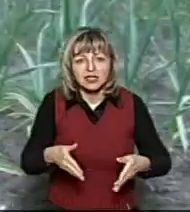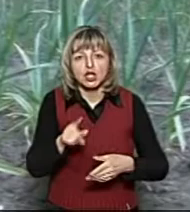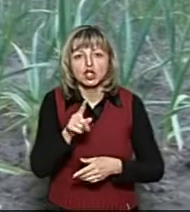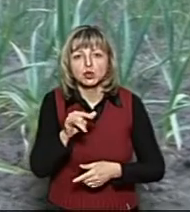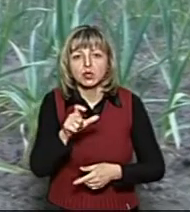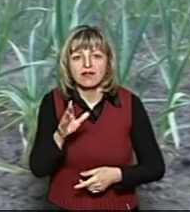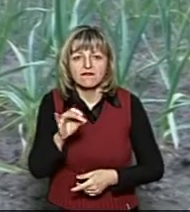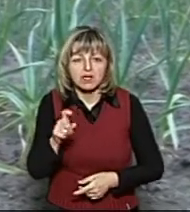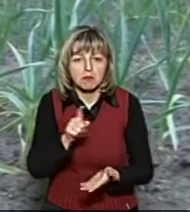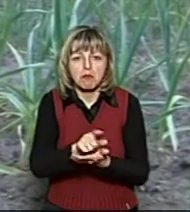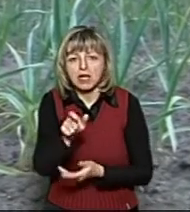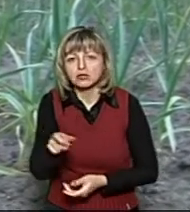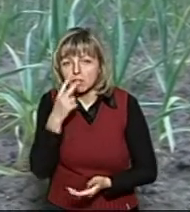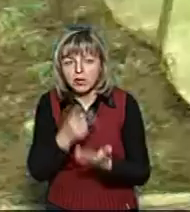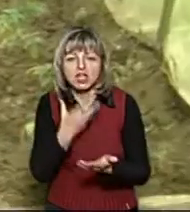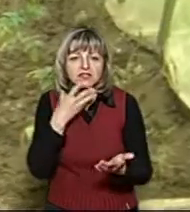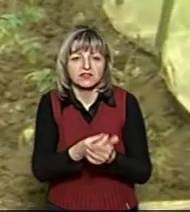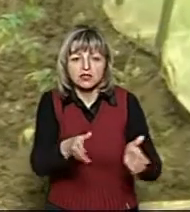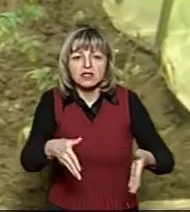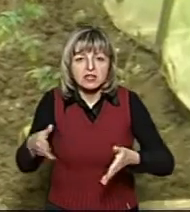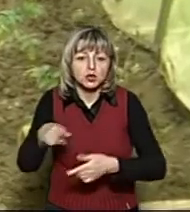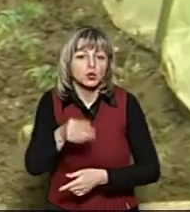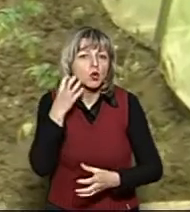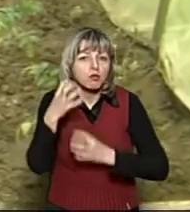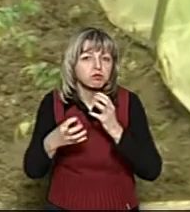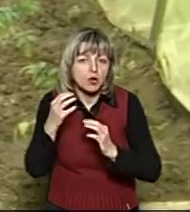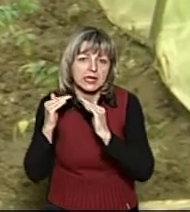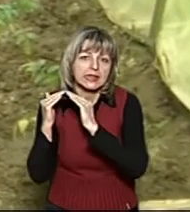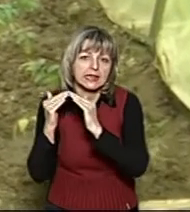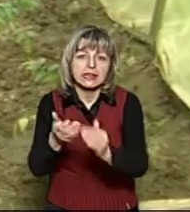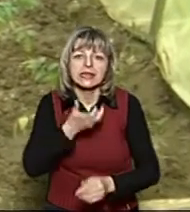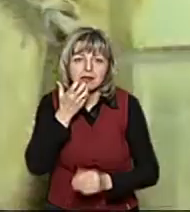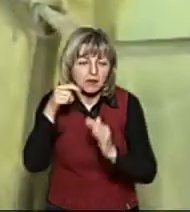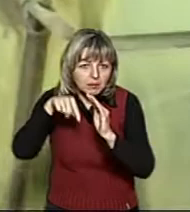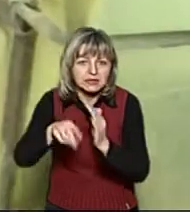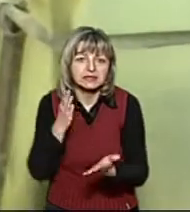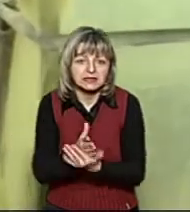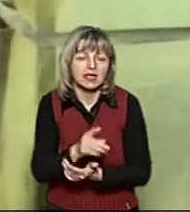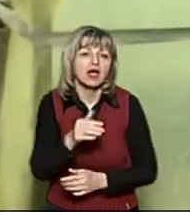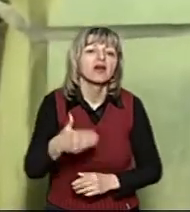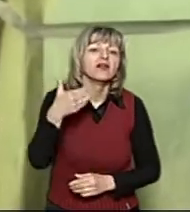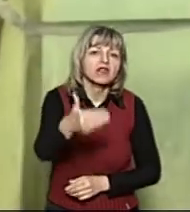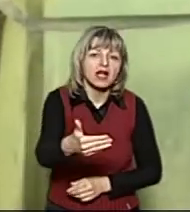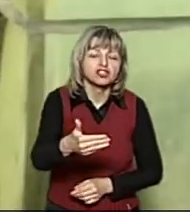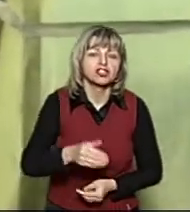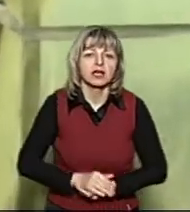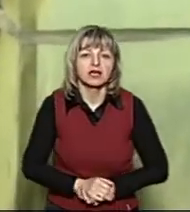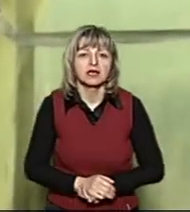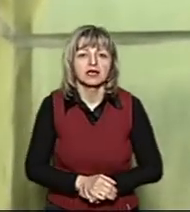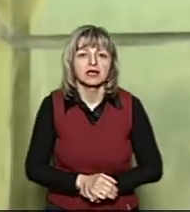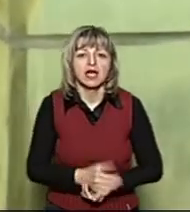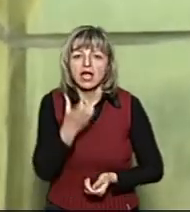Зуєвих. Пенсіонери показують господарство. Тут помідори в теплиці вже є, там далі